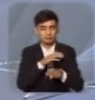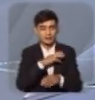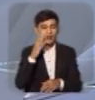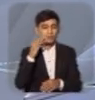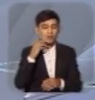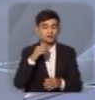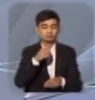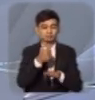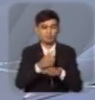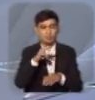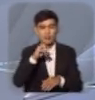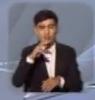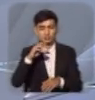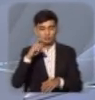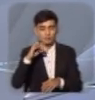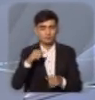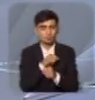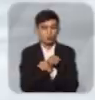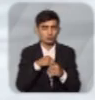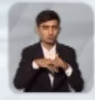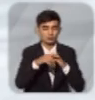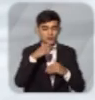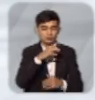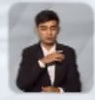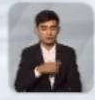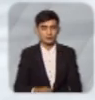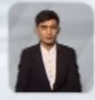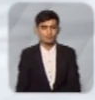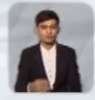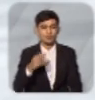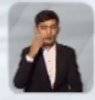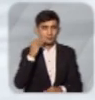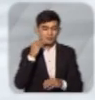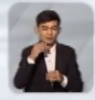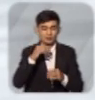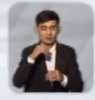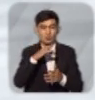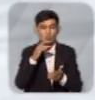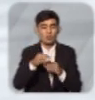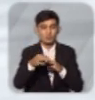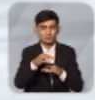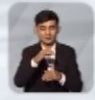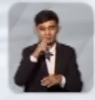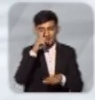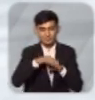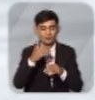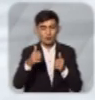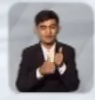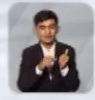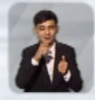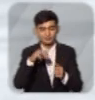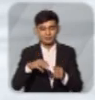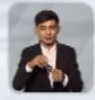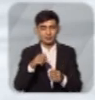әкімдігі Мәнзоров демалысқа кетті дейді. Алматы облысы әкімінің орынбасары Бағдат Мәнзоров қазан айының